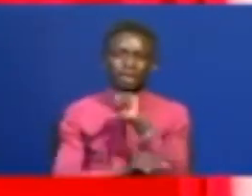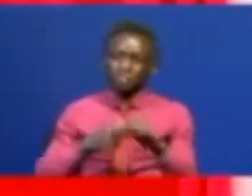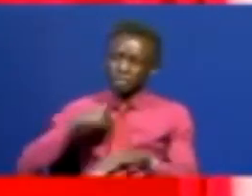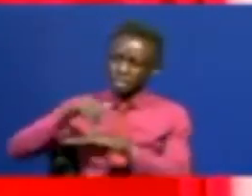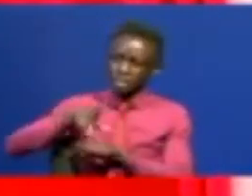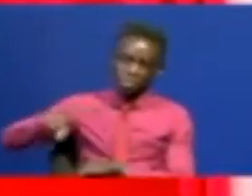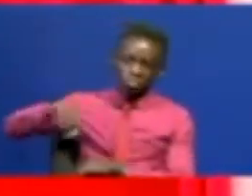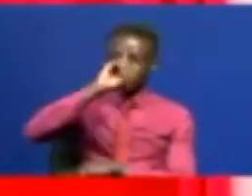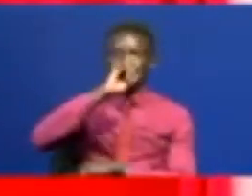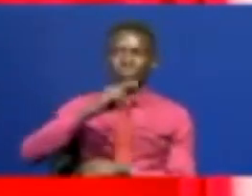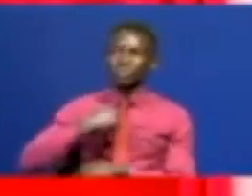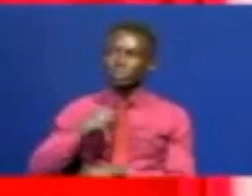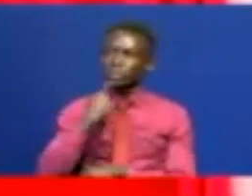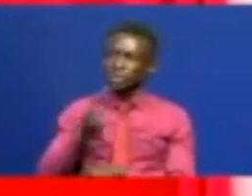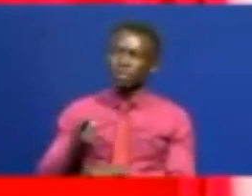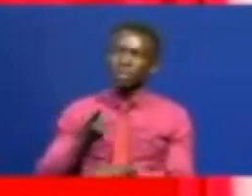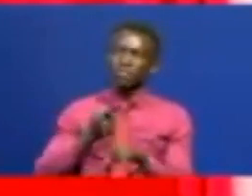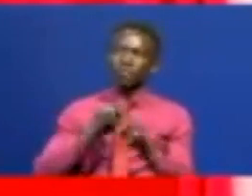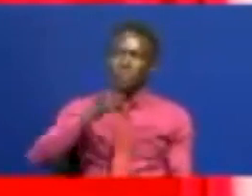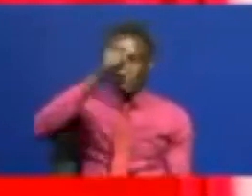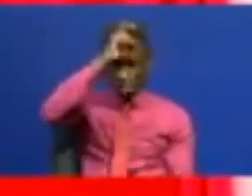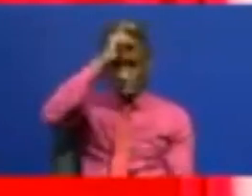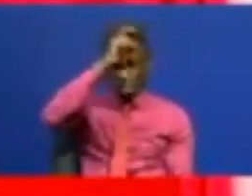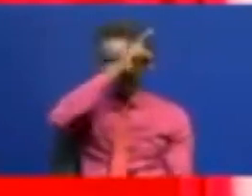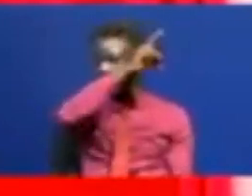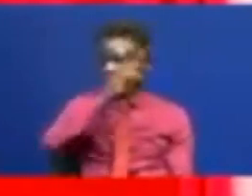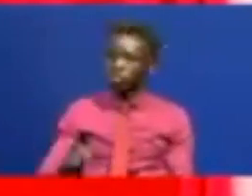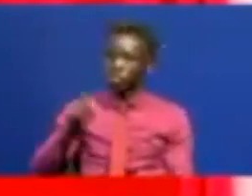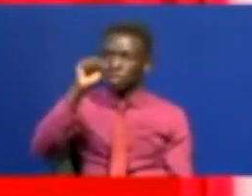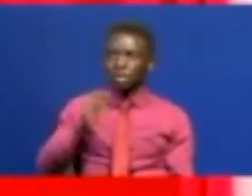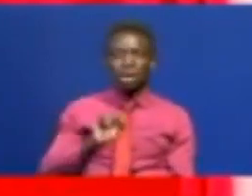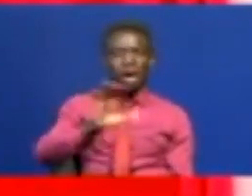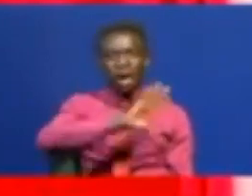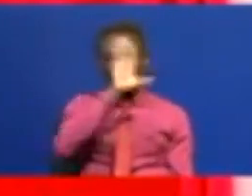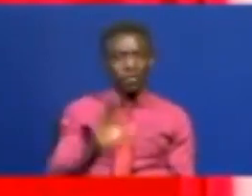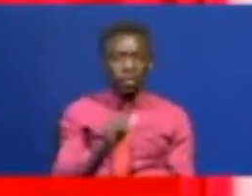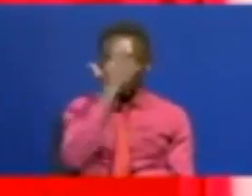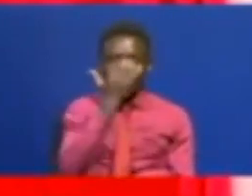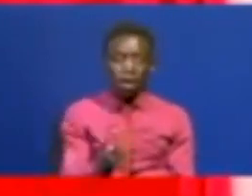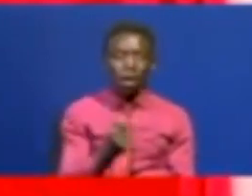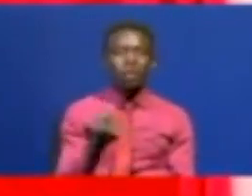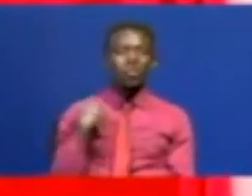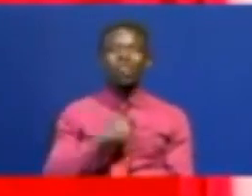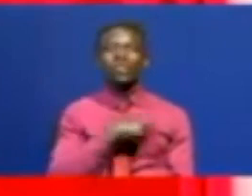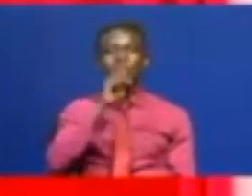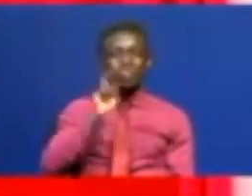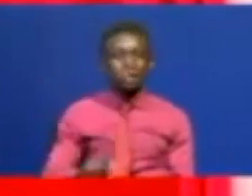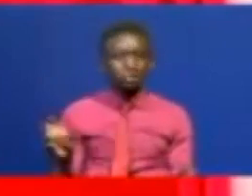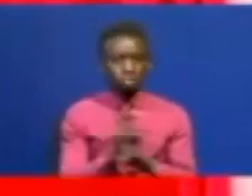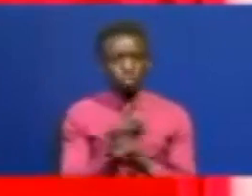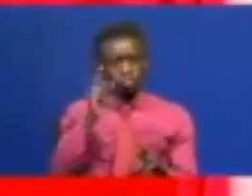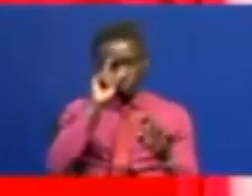nimemwambia kutoka Egypt mpaka South Africa. Kwa sababu lazima tutafute soko